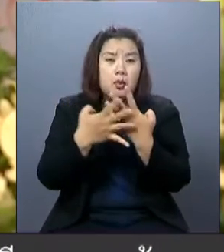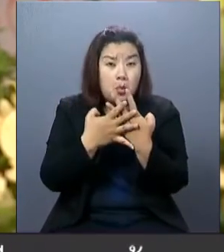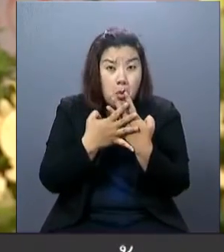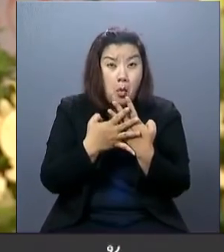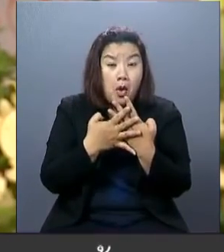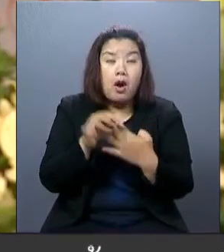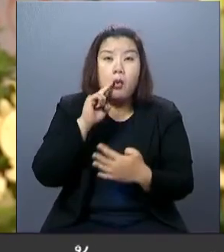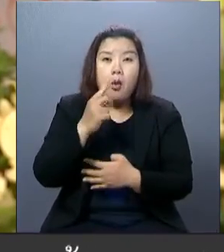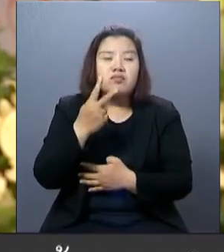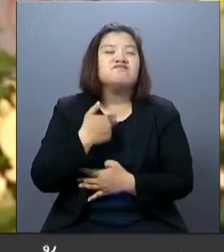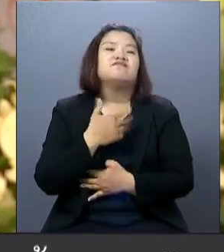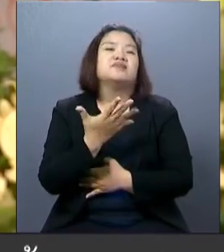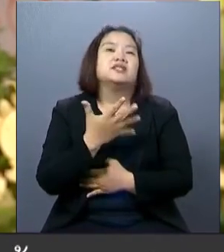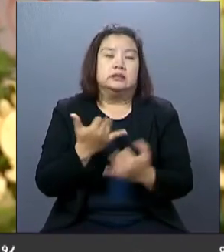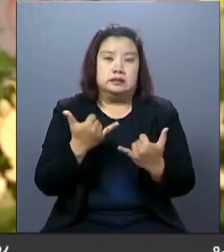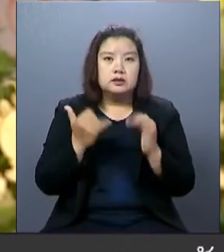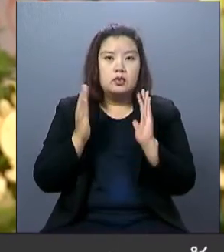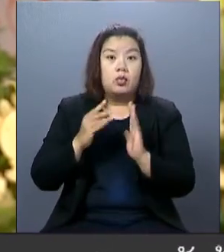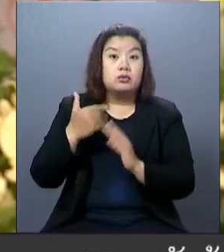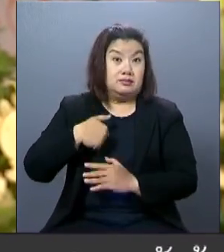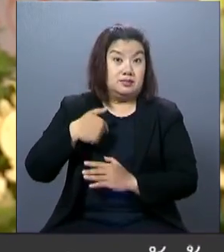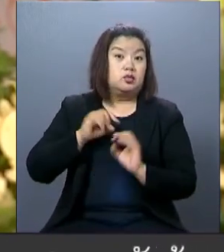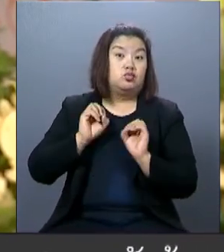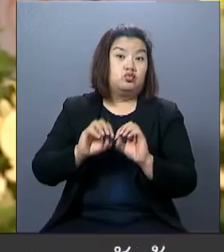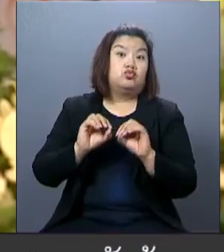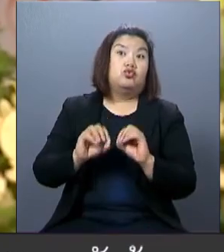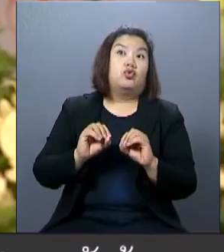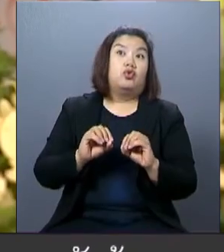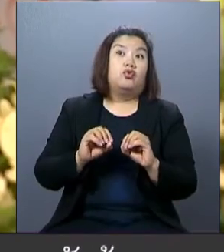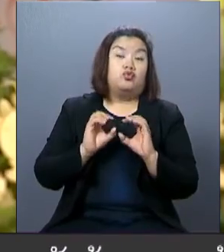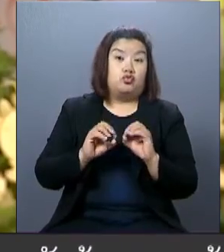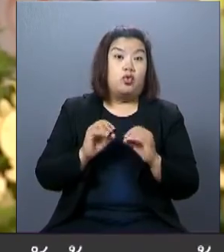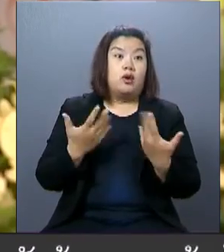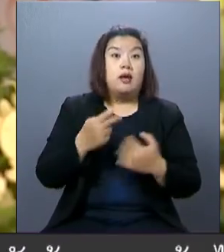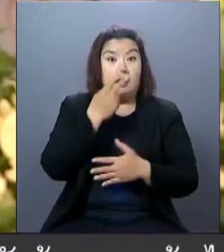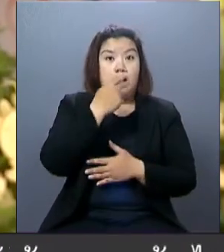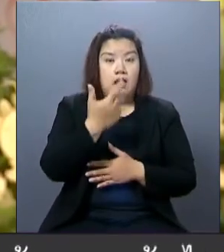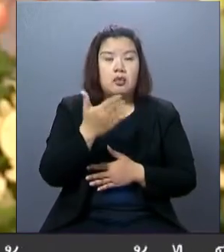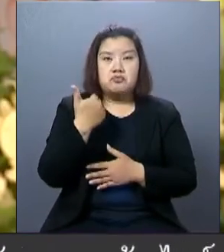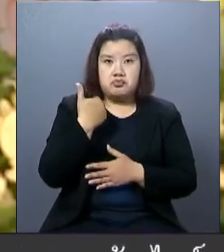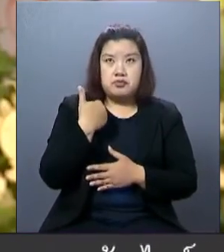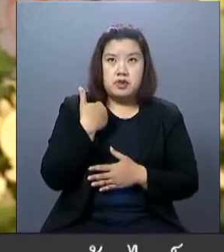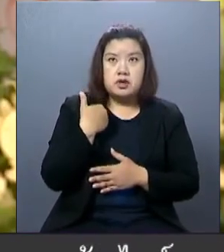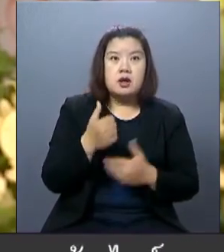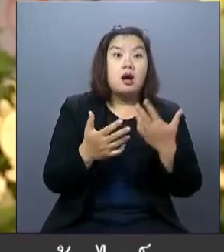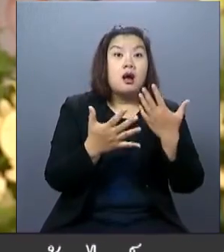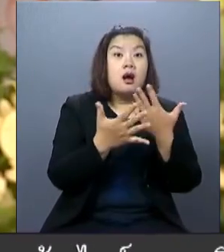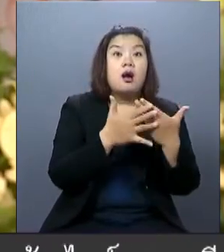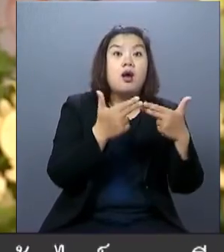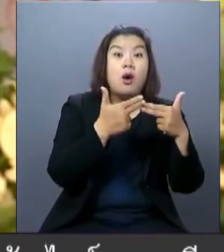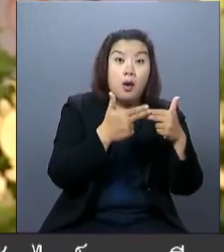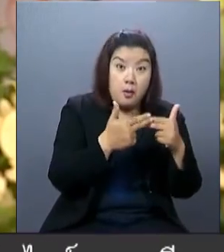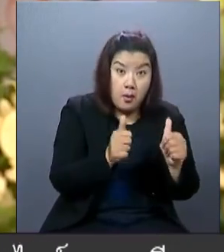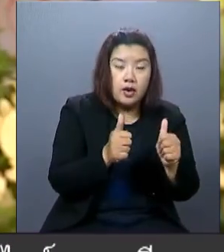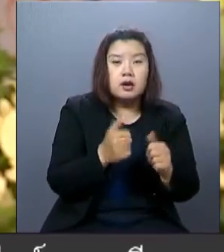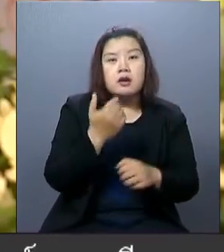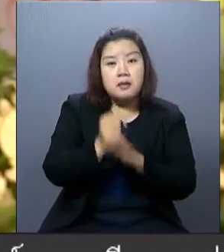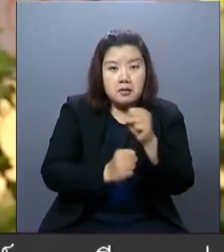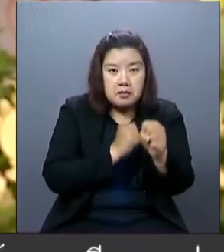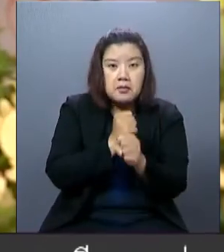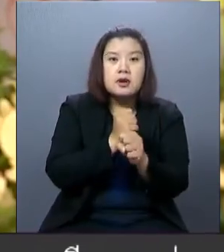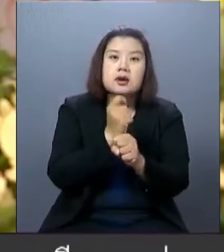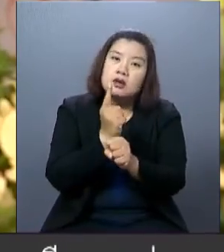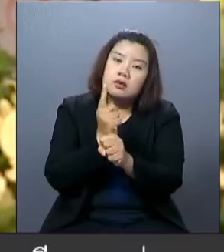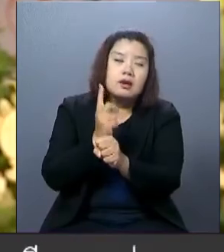นพระพุทธรูปเนี่ยก็ทยอยออกมาเรื่อยๆนะคะหมายถึงว่าตามโทษที่เขาถึงเวลาต้องพ้นโทษอะไร